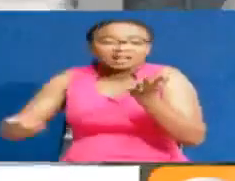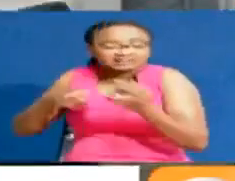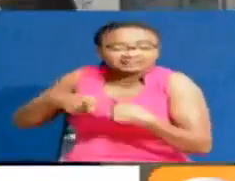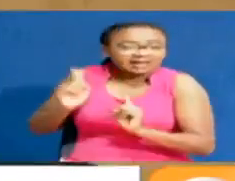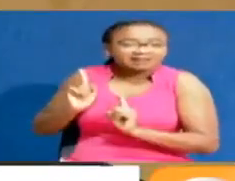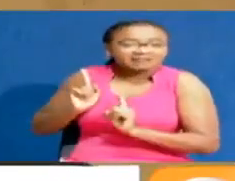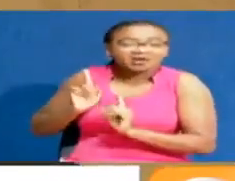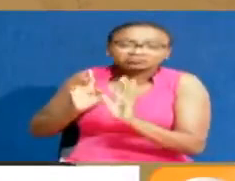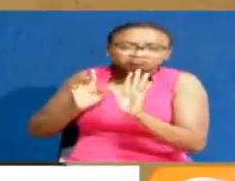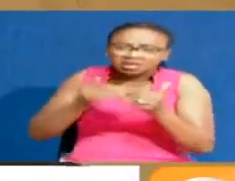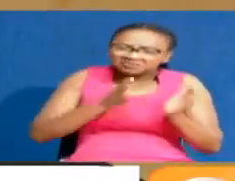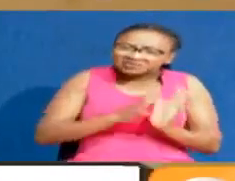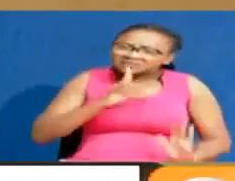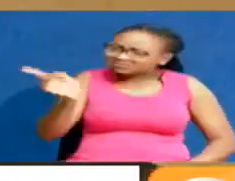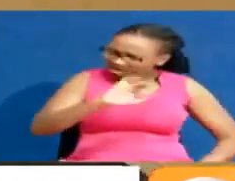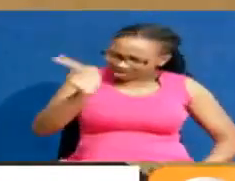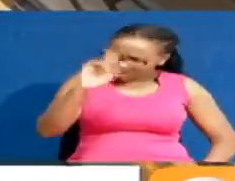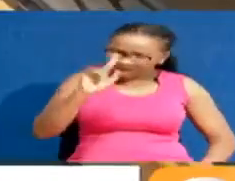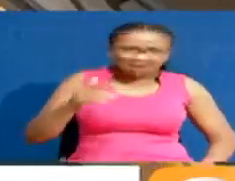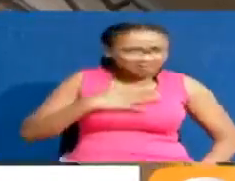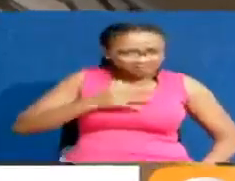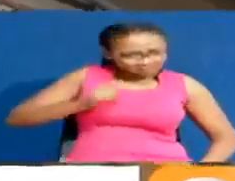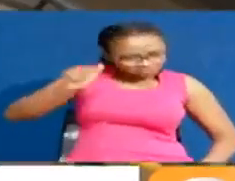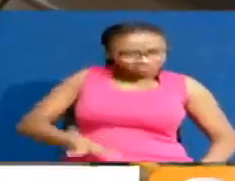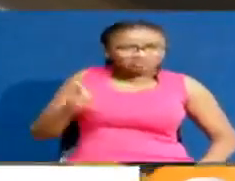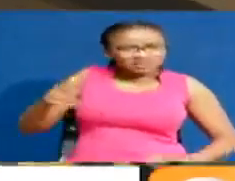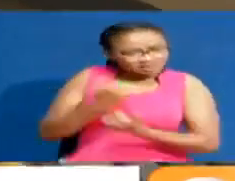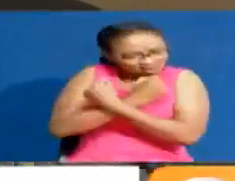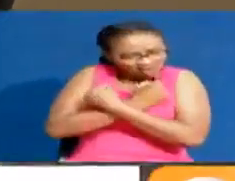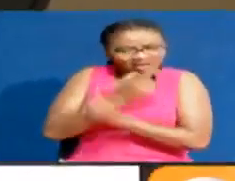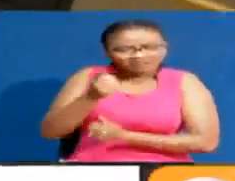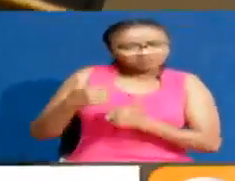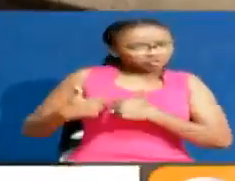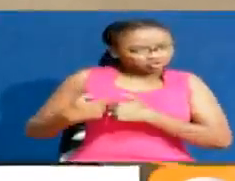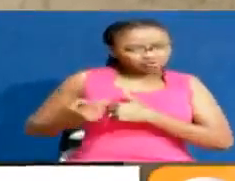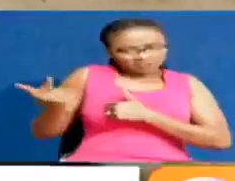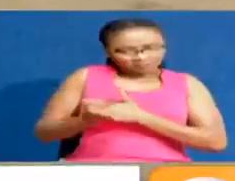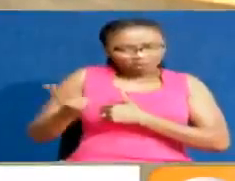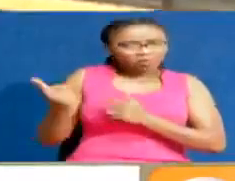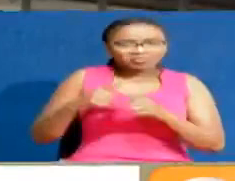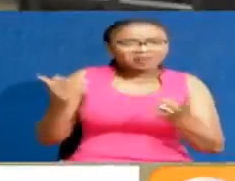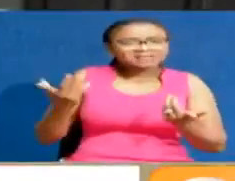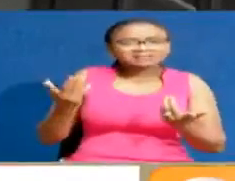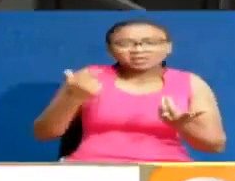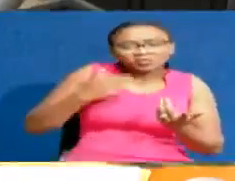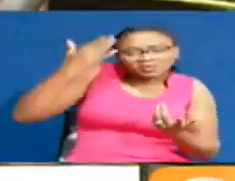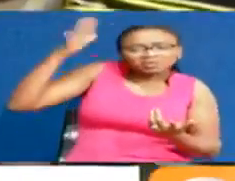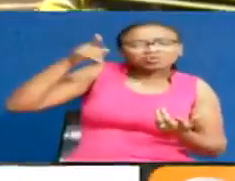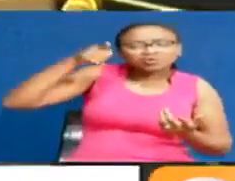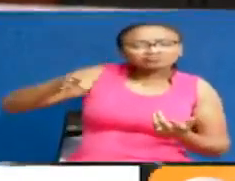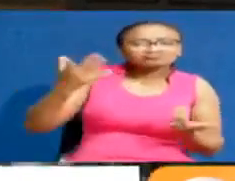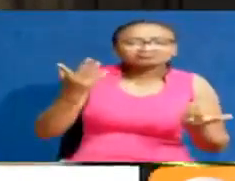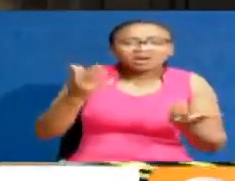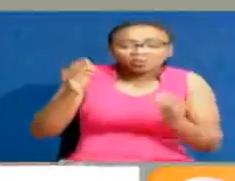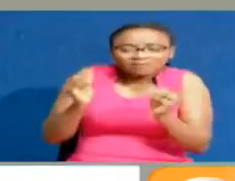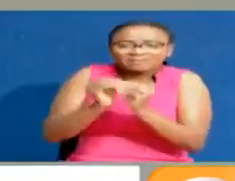Aidha, familia ya Muthoni imefutilia mbali madai kwamba mtoto wao alikuwa mpenzi wa afisa huyo, wakisema kwamba hawakumjua na kwamba walikutana